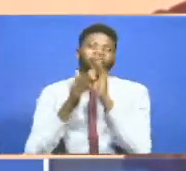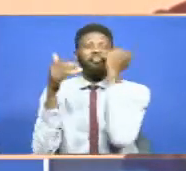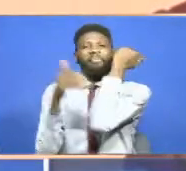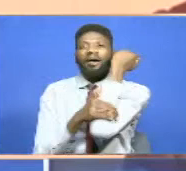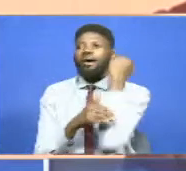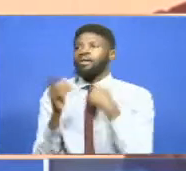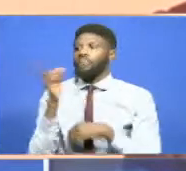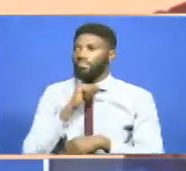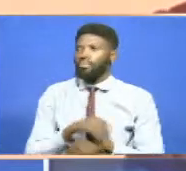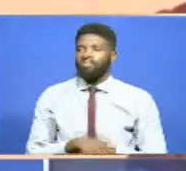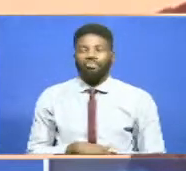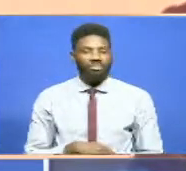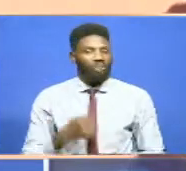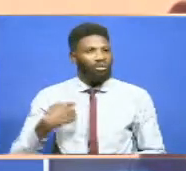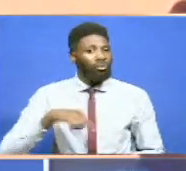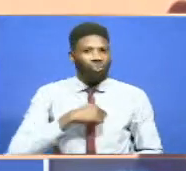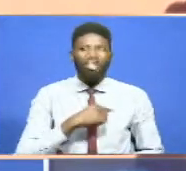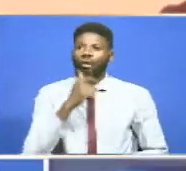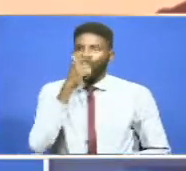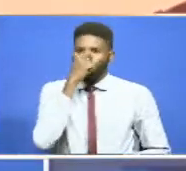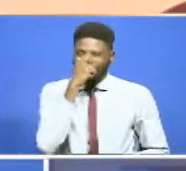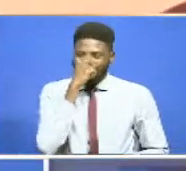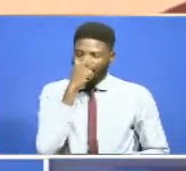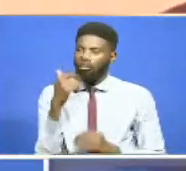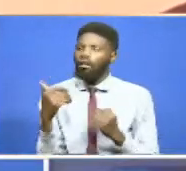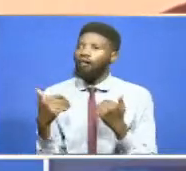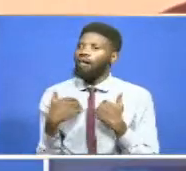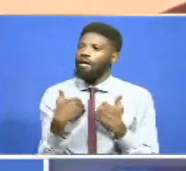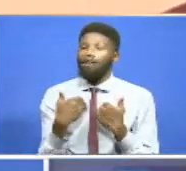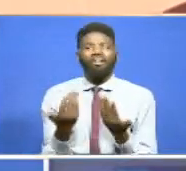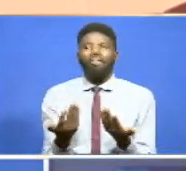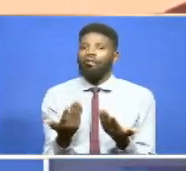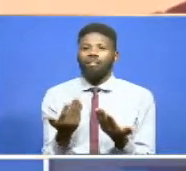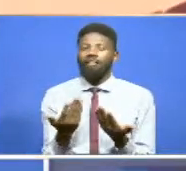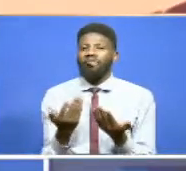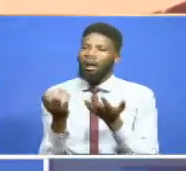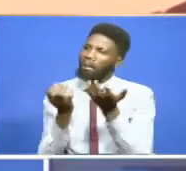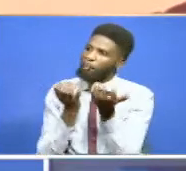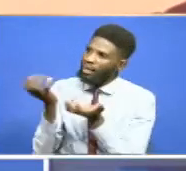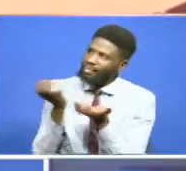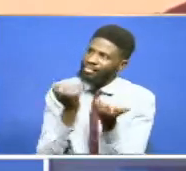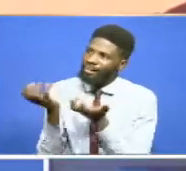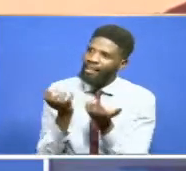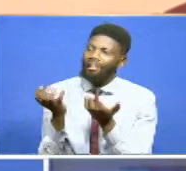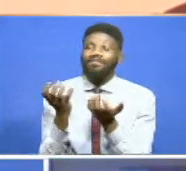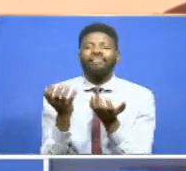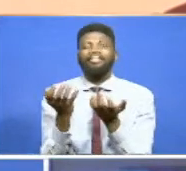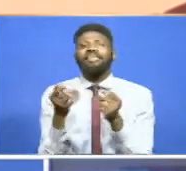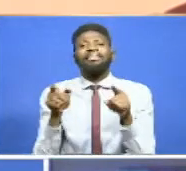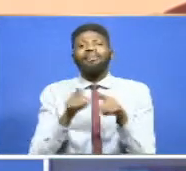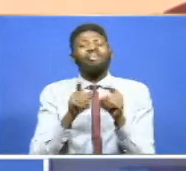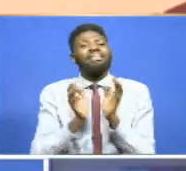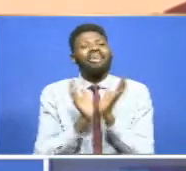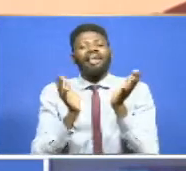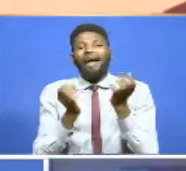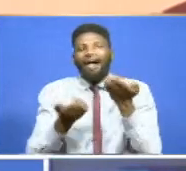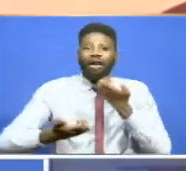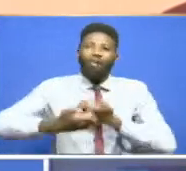have some sanity in both the business, generally the